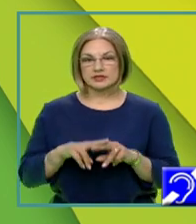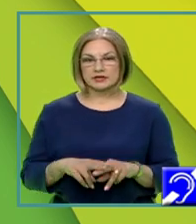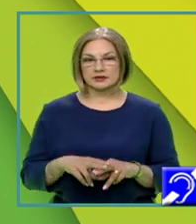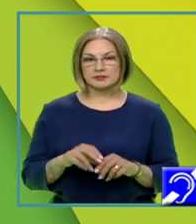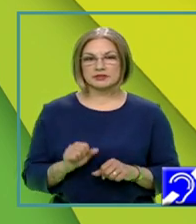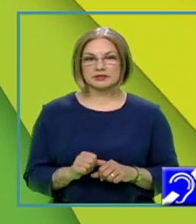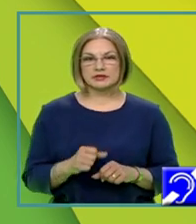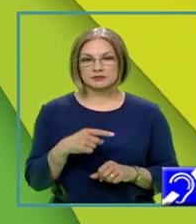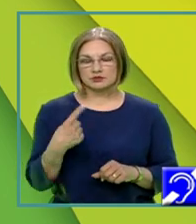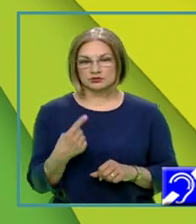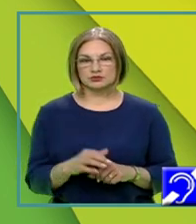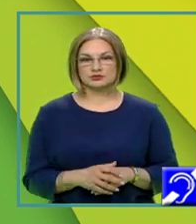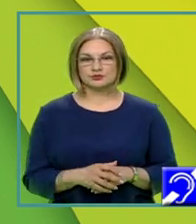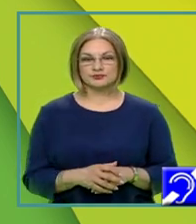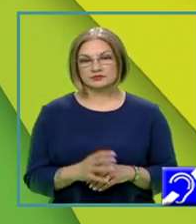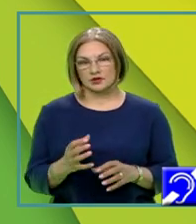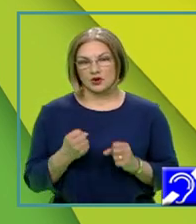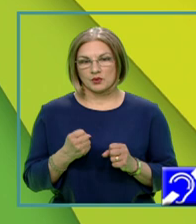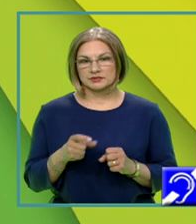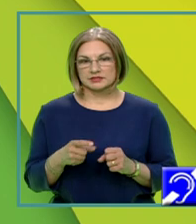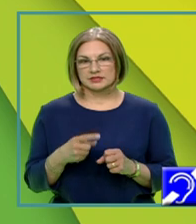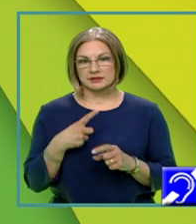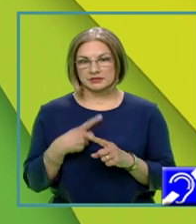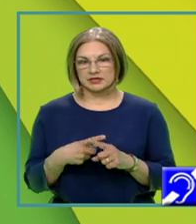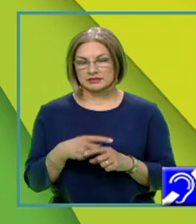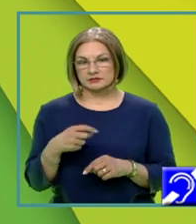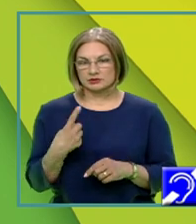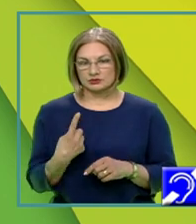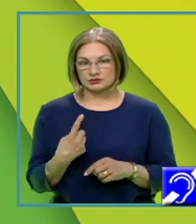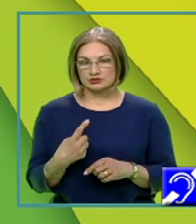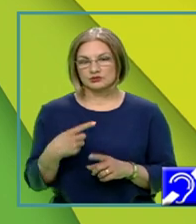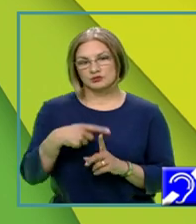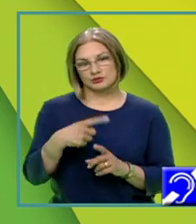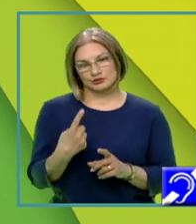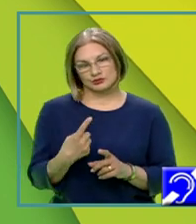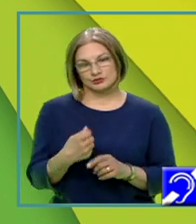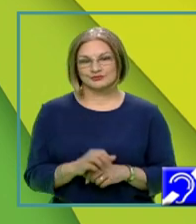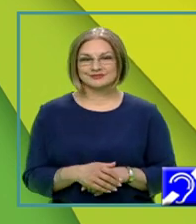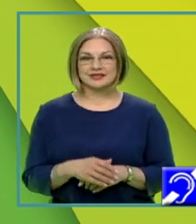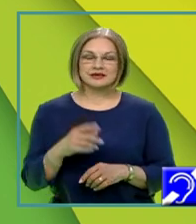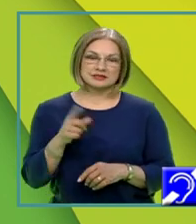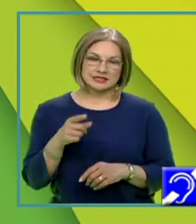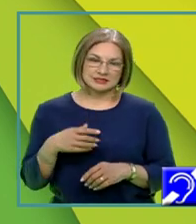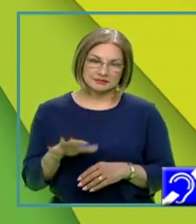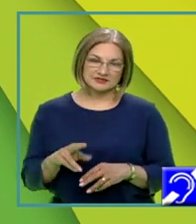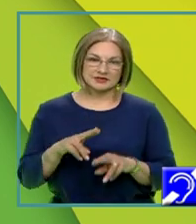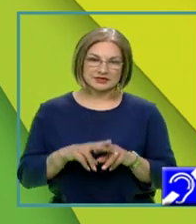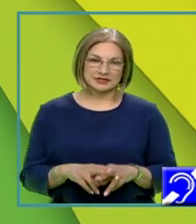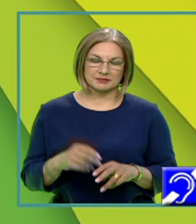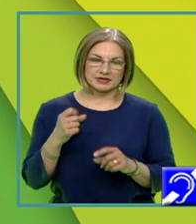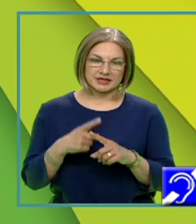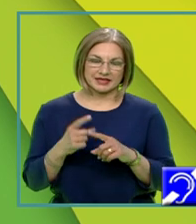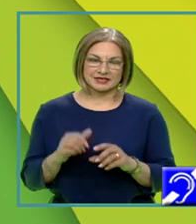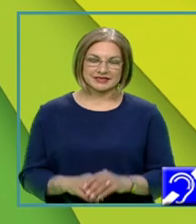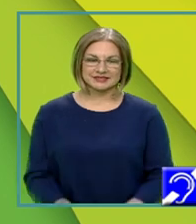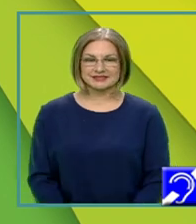obținem mie nu sunt Deci obținem x minus 1 plus 1 minus 1 cu plus 1 se reduc